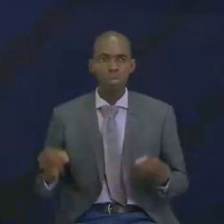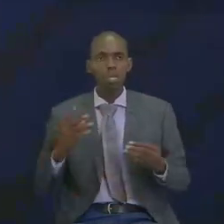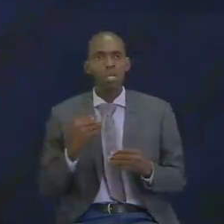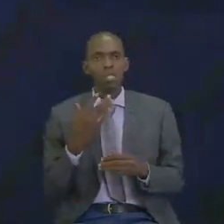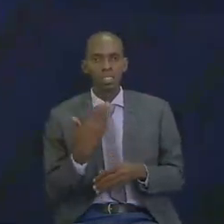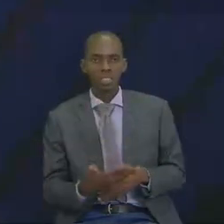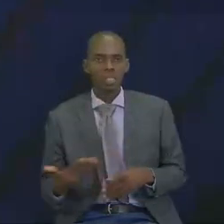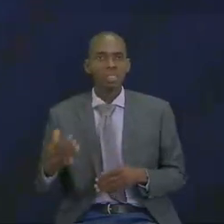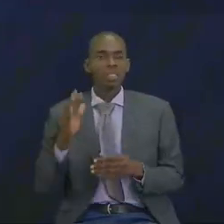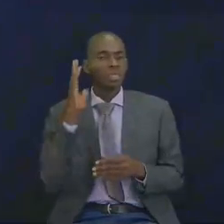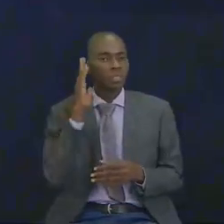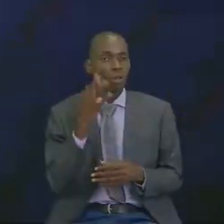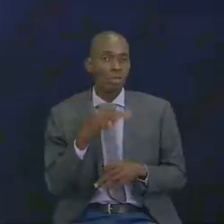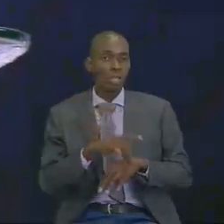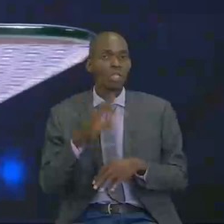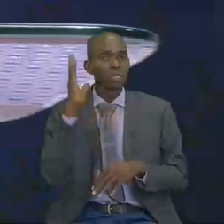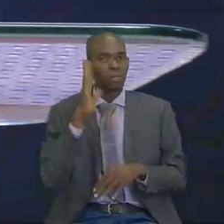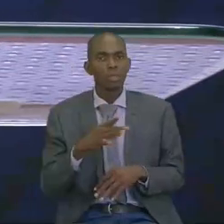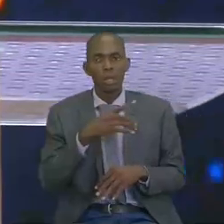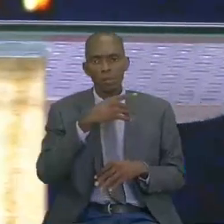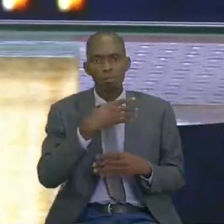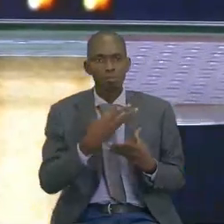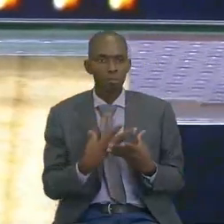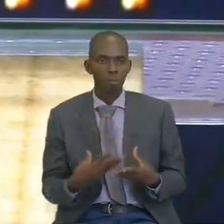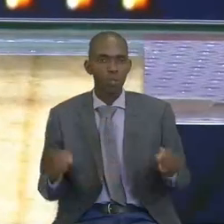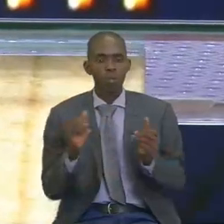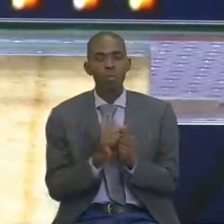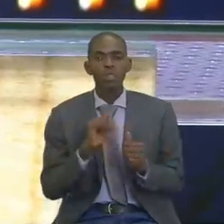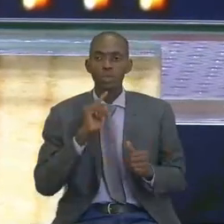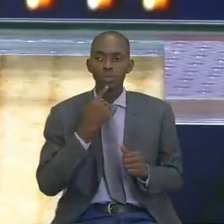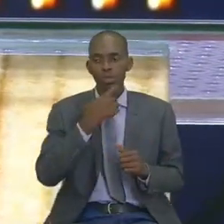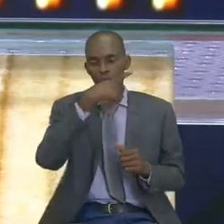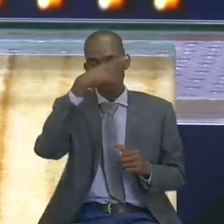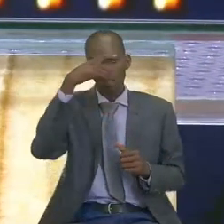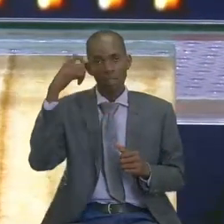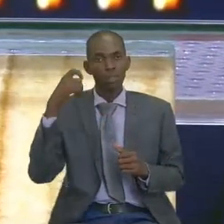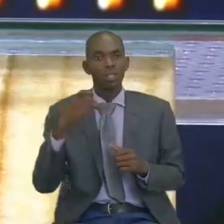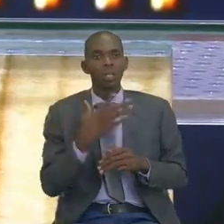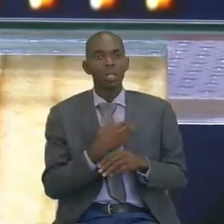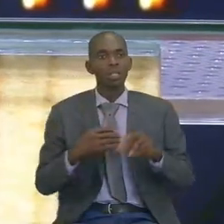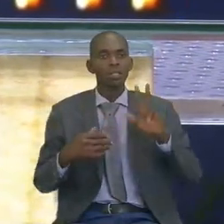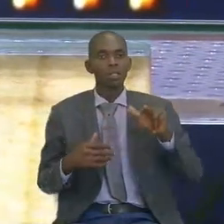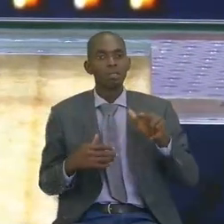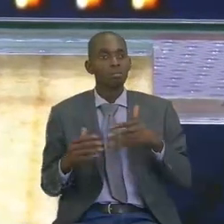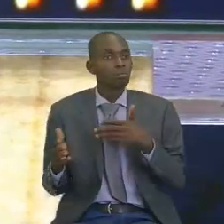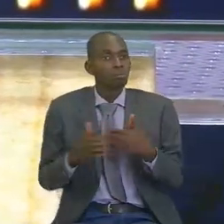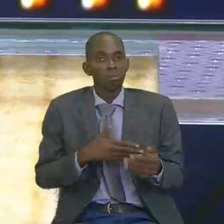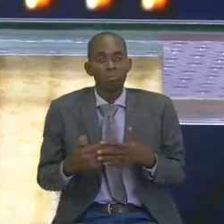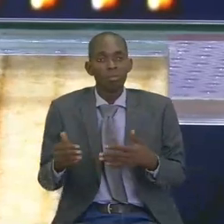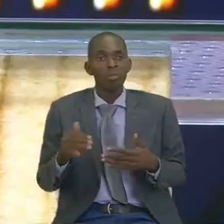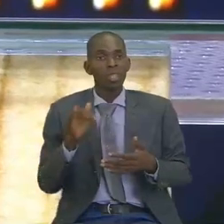les éléments embrasés se fondront. Et le verset 13 dit, mais nous